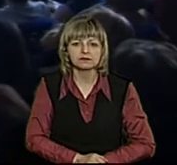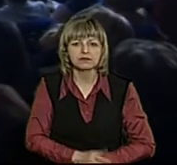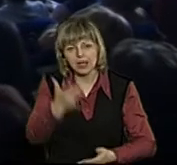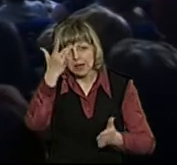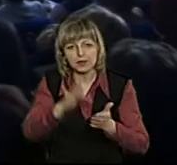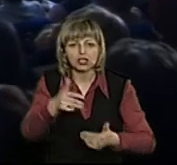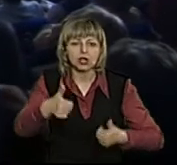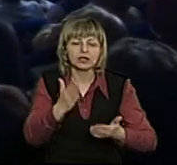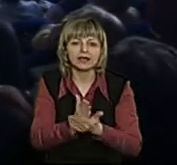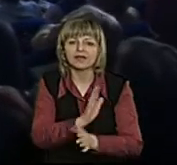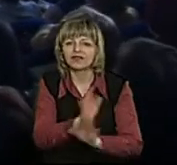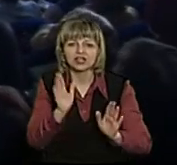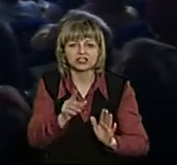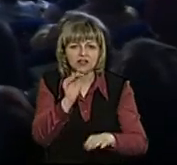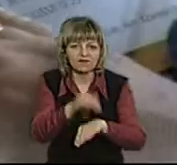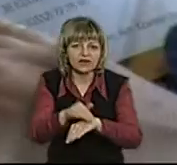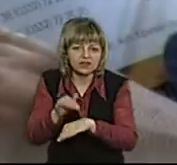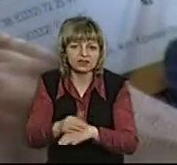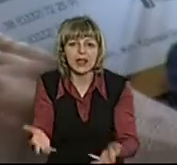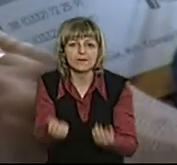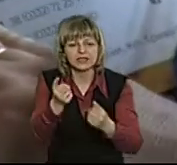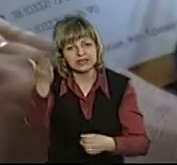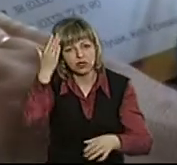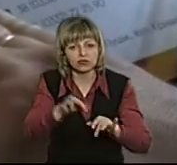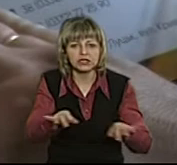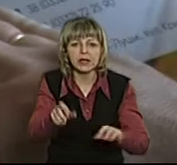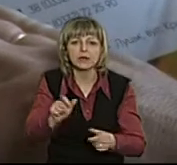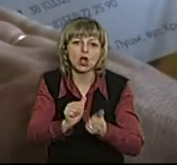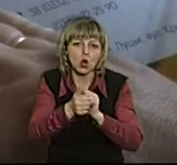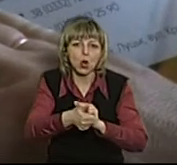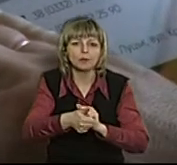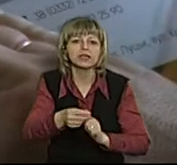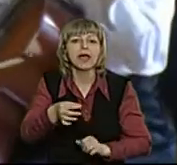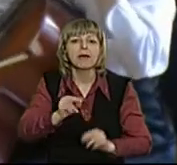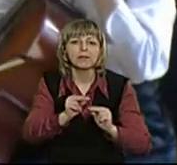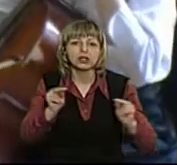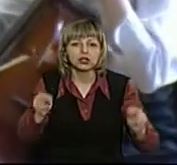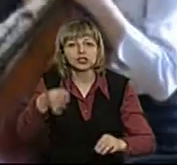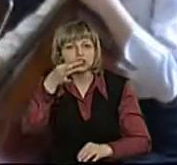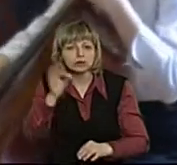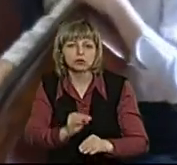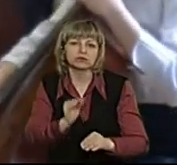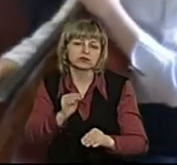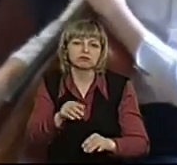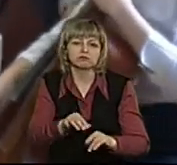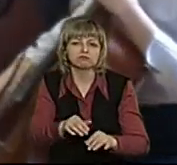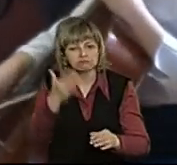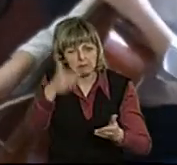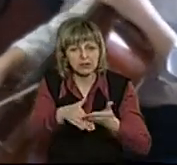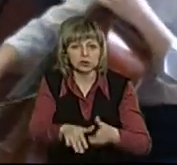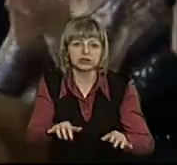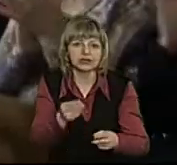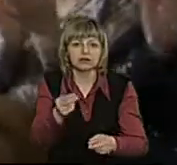Метою конкурсу є не лише виявлення та підтримка талановитих піаністів, а й обмін педагогічним досвідом в методиці викладання гри на фортепіано,